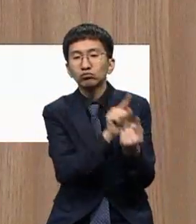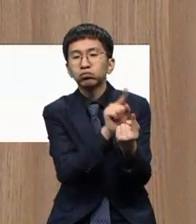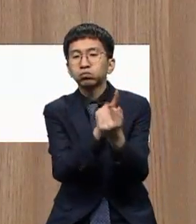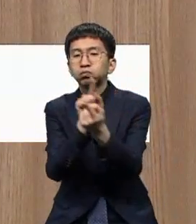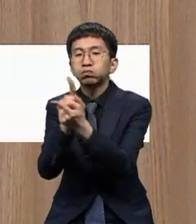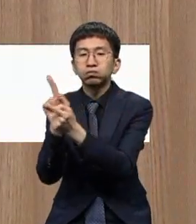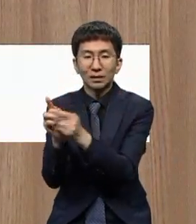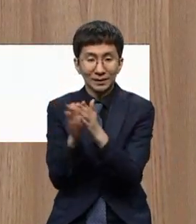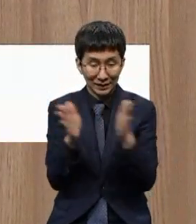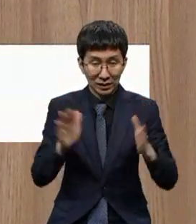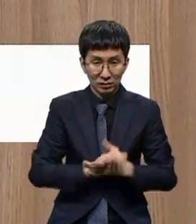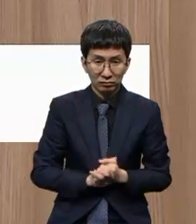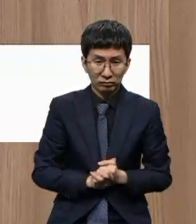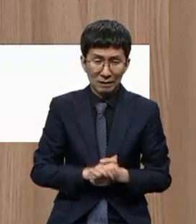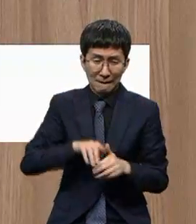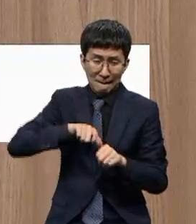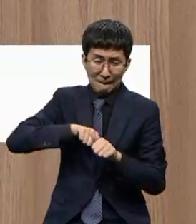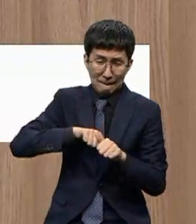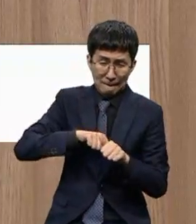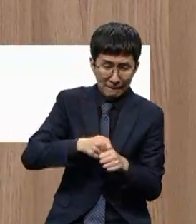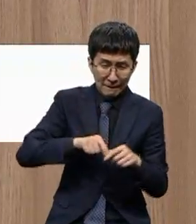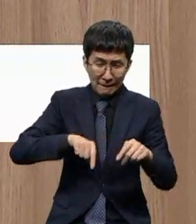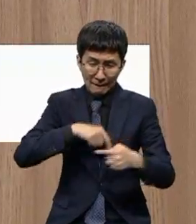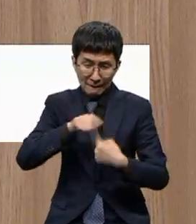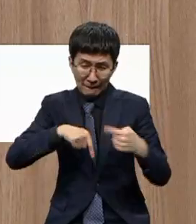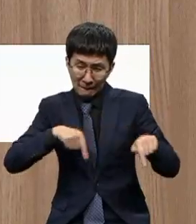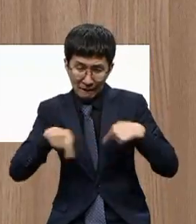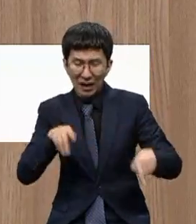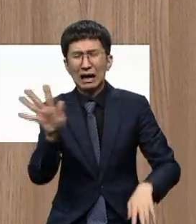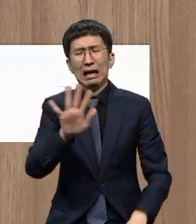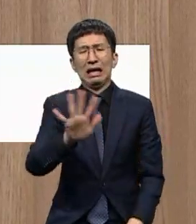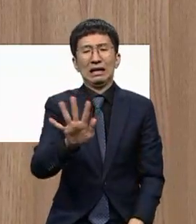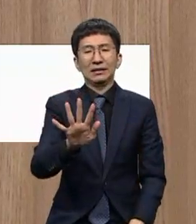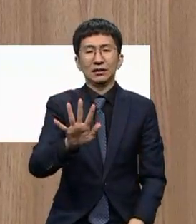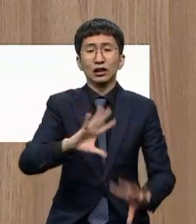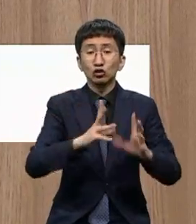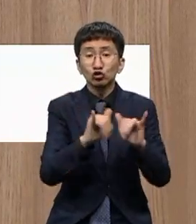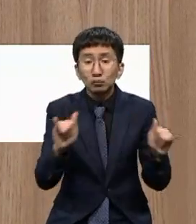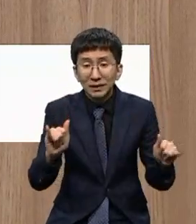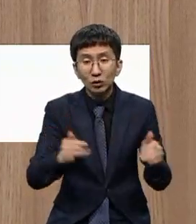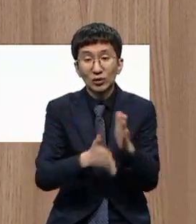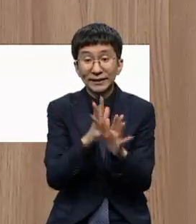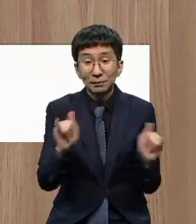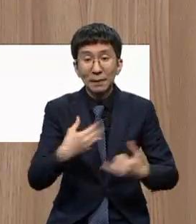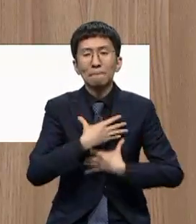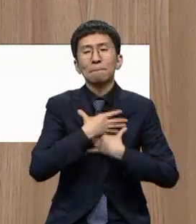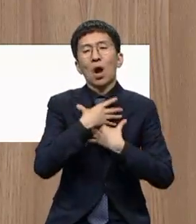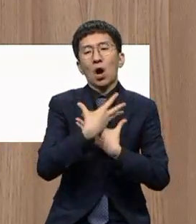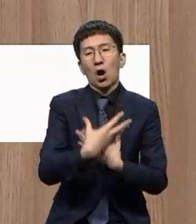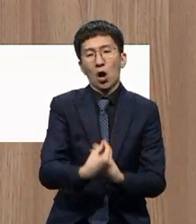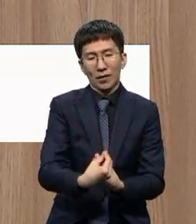무리하게 국정을 이끌고 나가는 것보다는 정말 국민과 시민이 편안하게